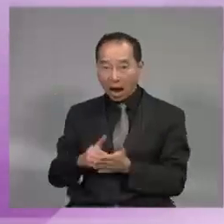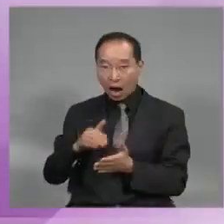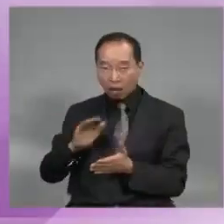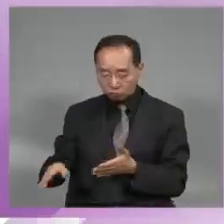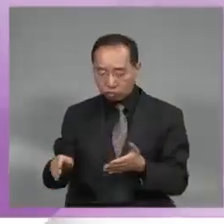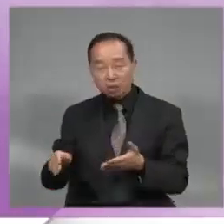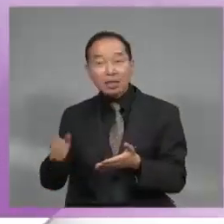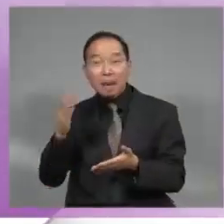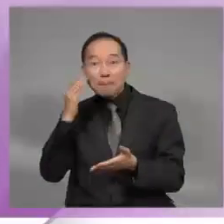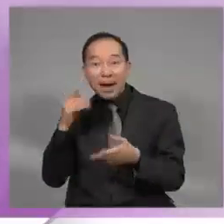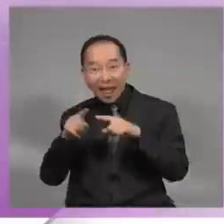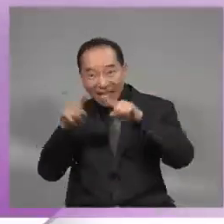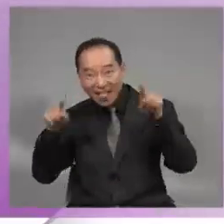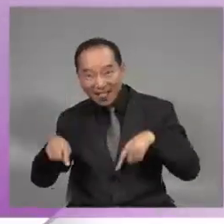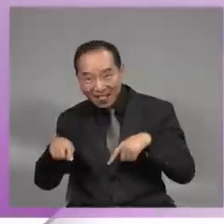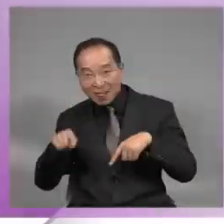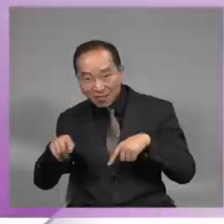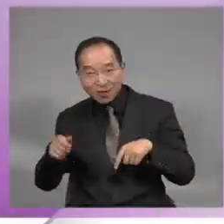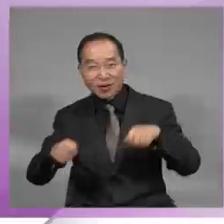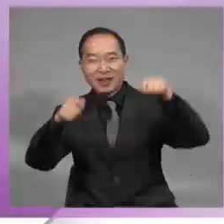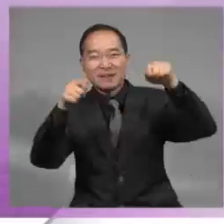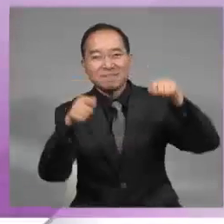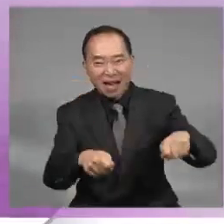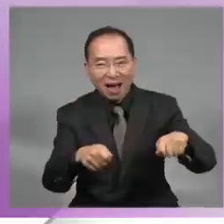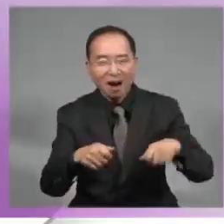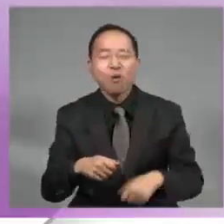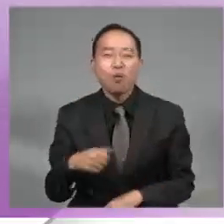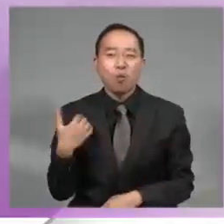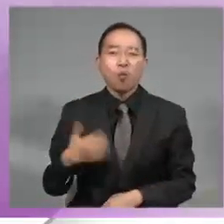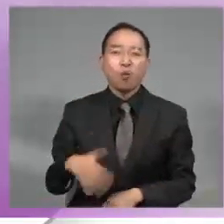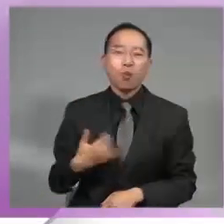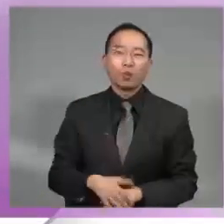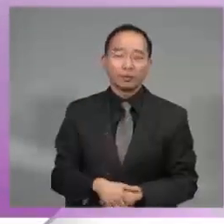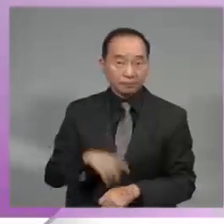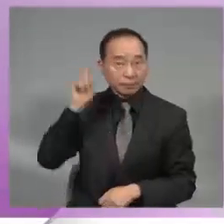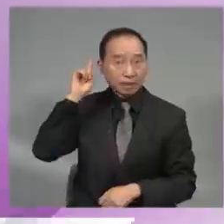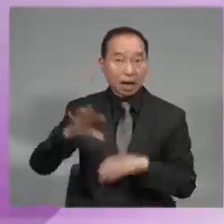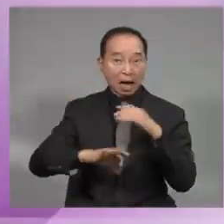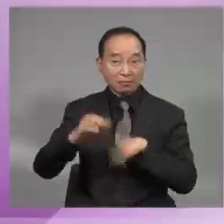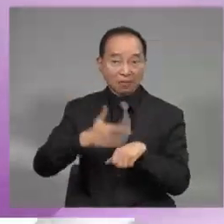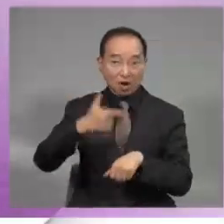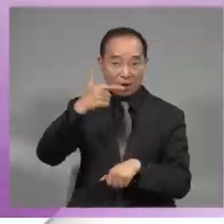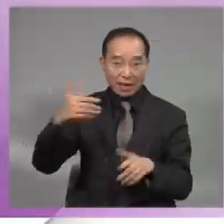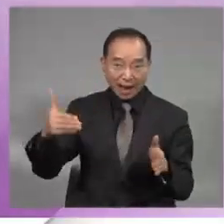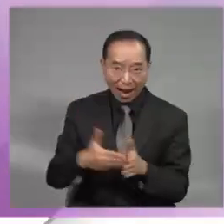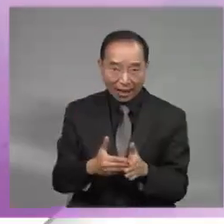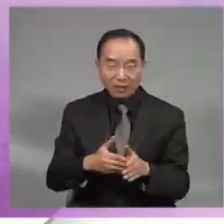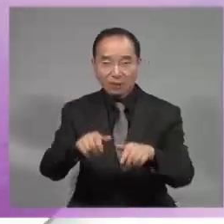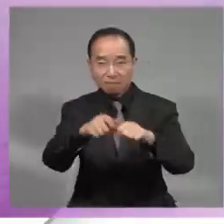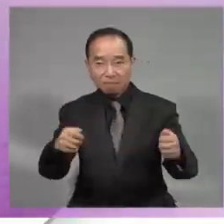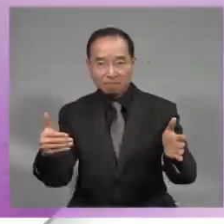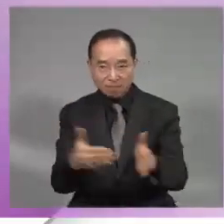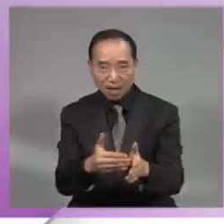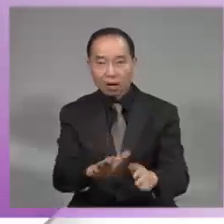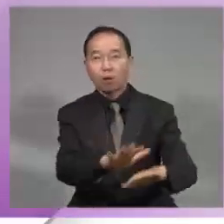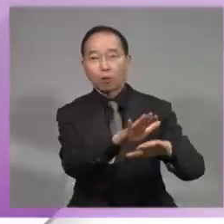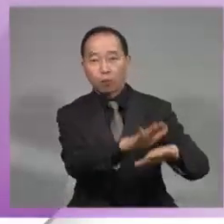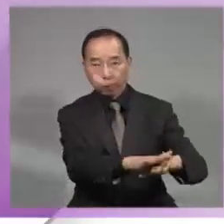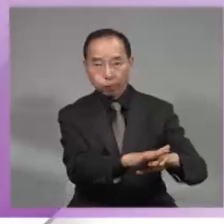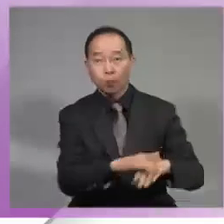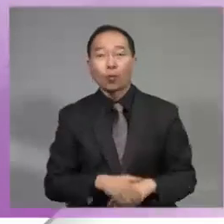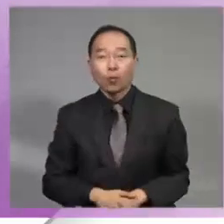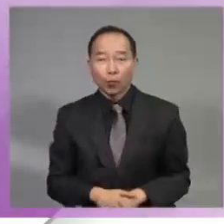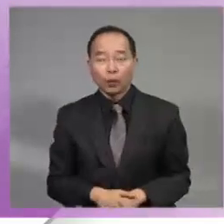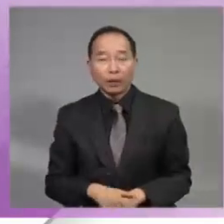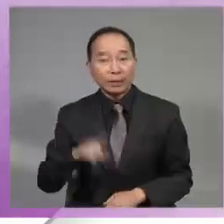것도 알아두시면 좋을 것 같습니다. 예. 야, 그럼 내일 이제 오전 6시까지는 저렇게 네. 봉인이 확실하게 되어 있는 거예요. 네, 내일